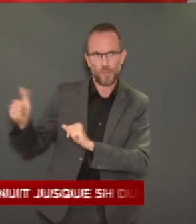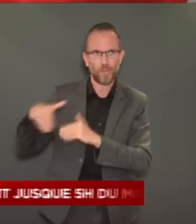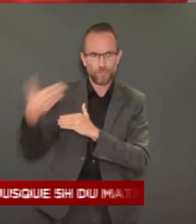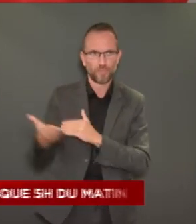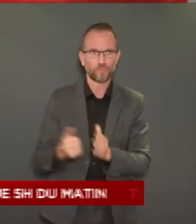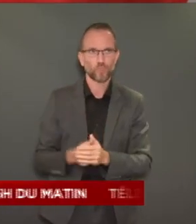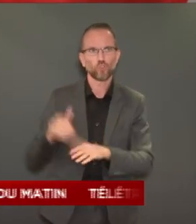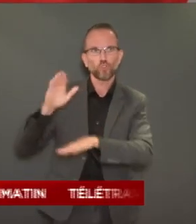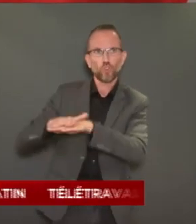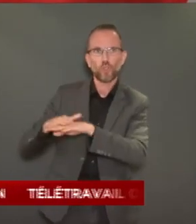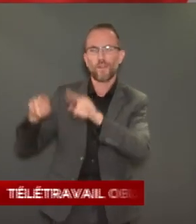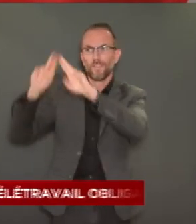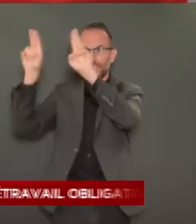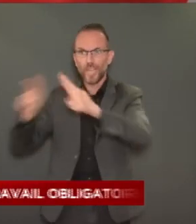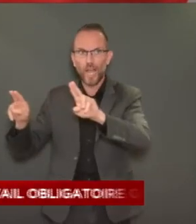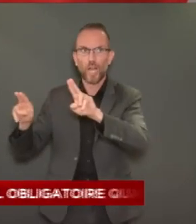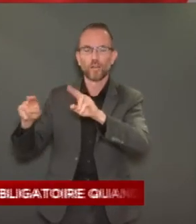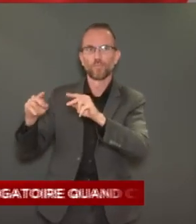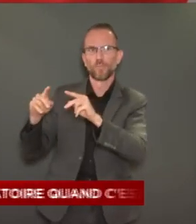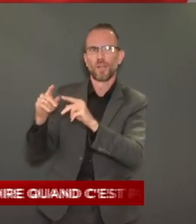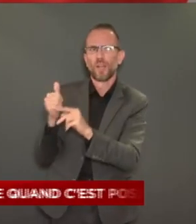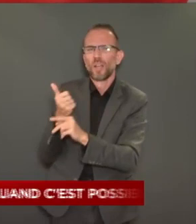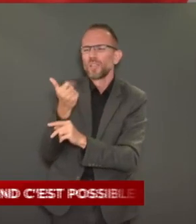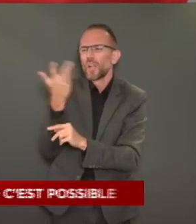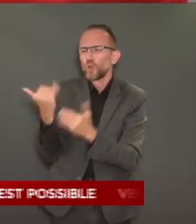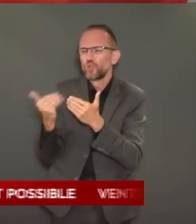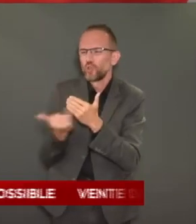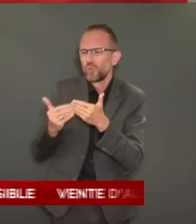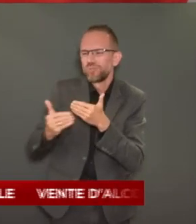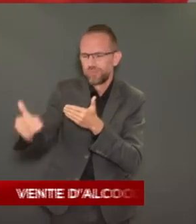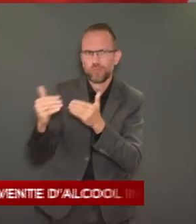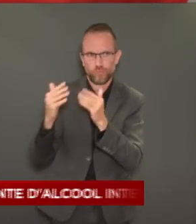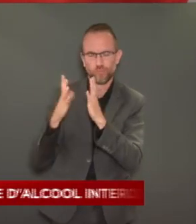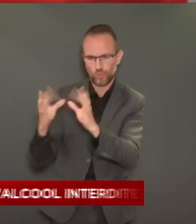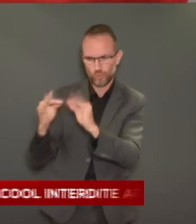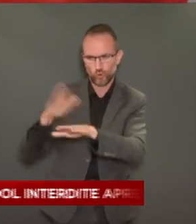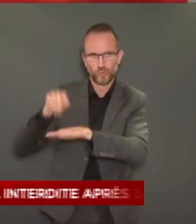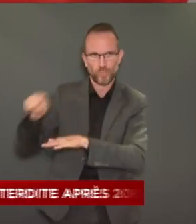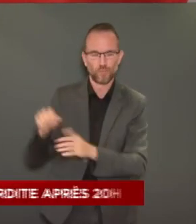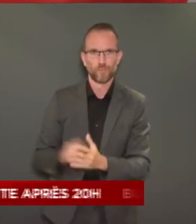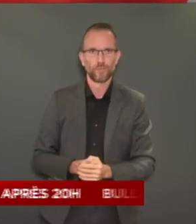le fédéral dans les jours qui viennent. Mais donc, pas de